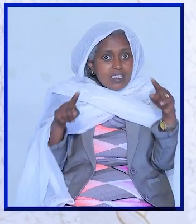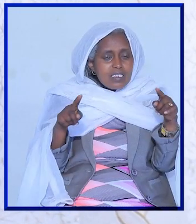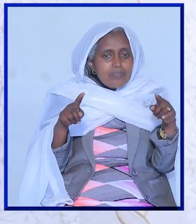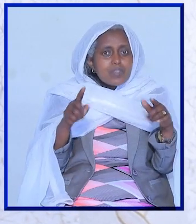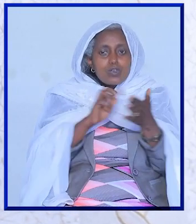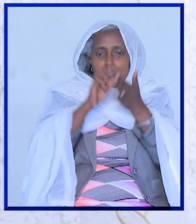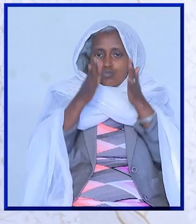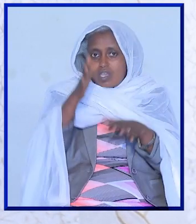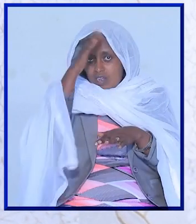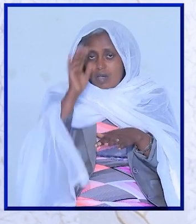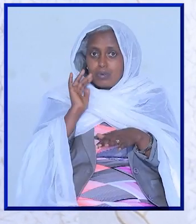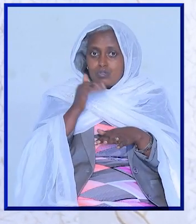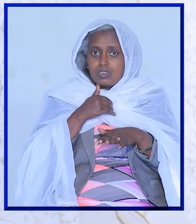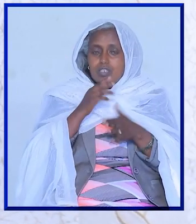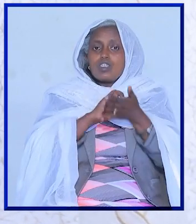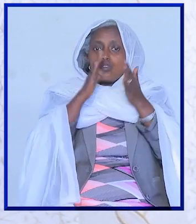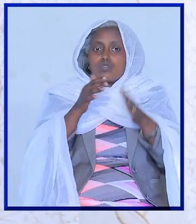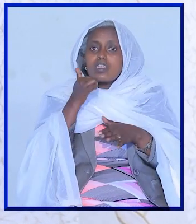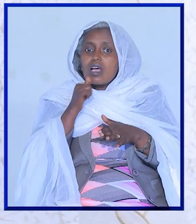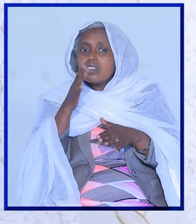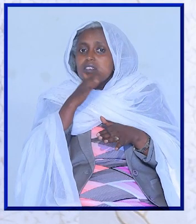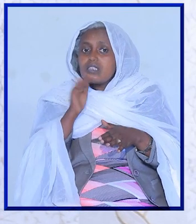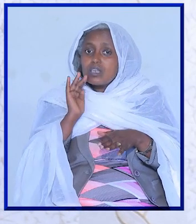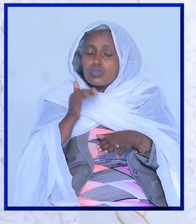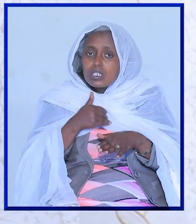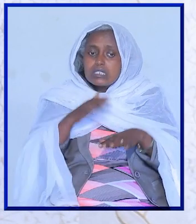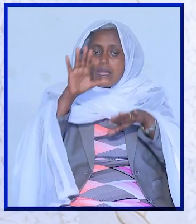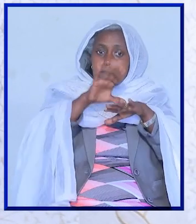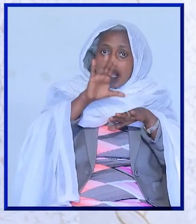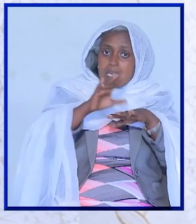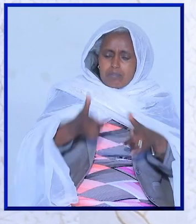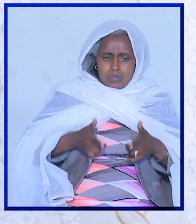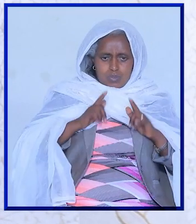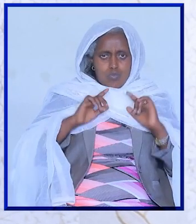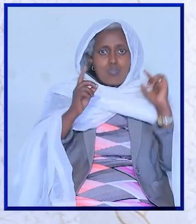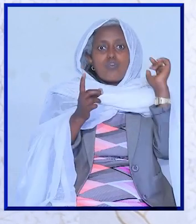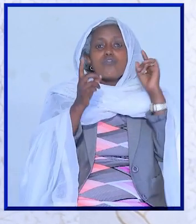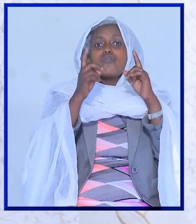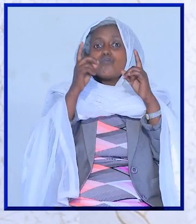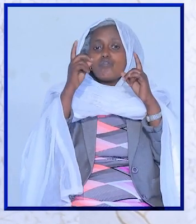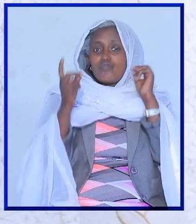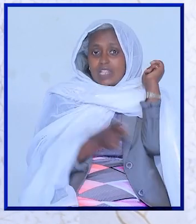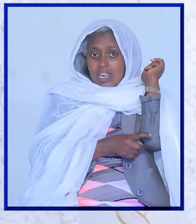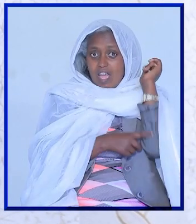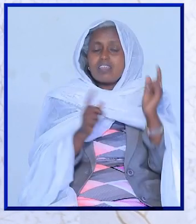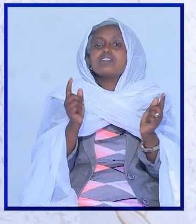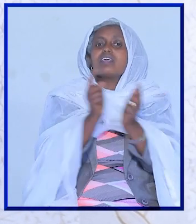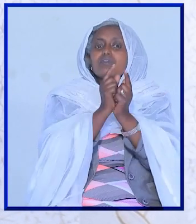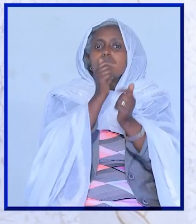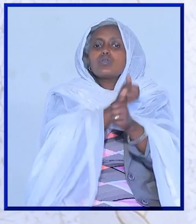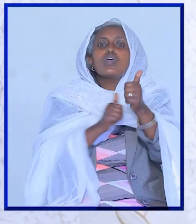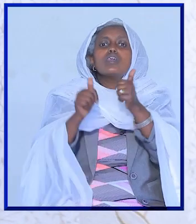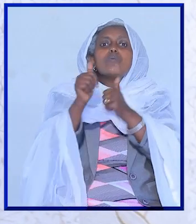ልክ ቅዱሳን አባቶቻችን፣ ቅዱሳት አንስት እናቶቻችን በገዳም ሲኖሩ ፈተና ሲገጥማቸው